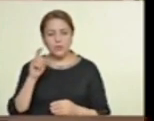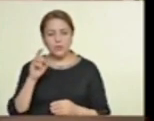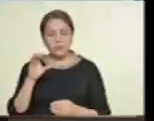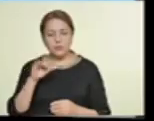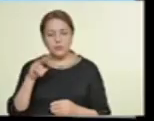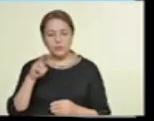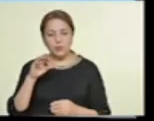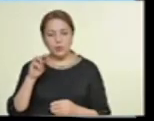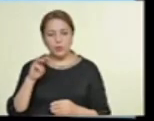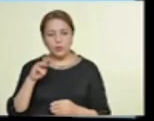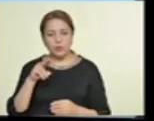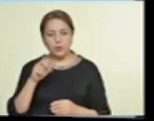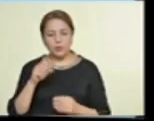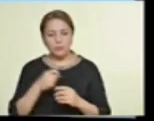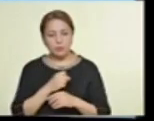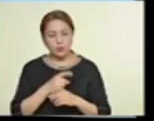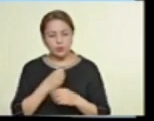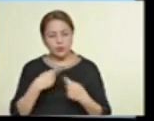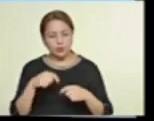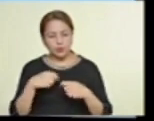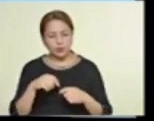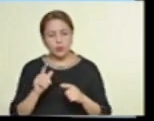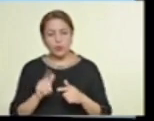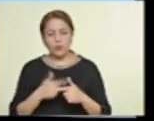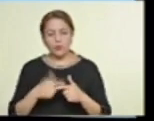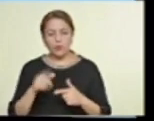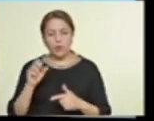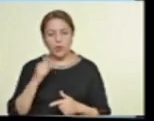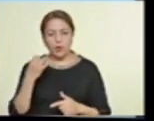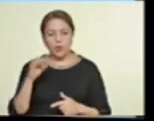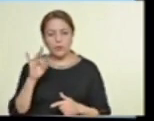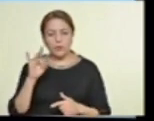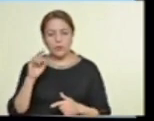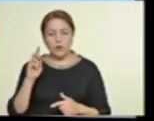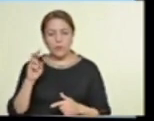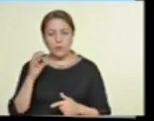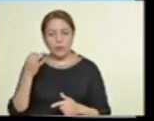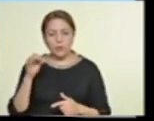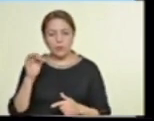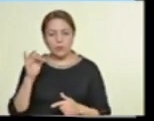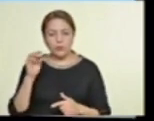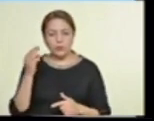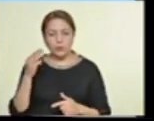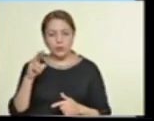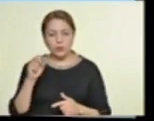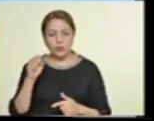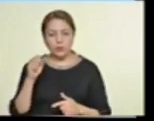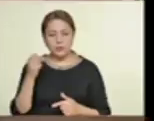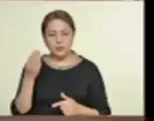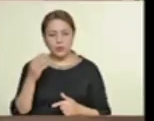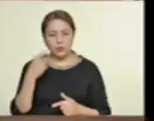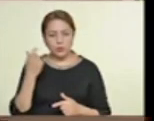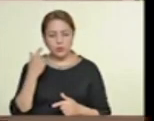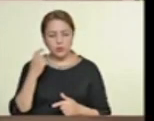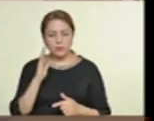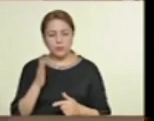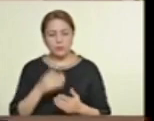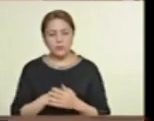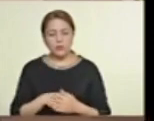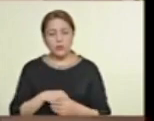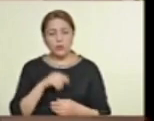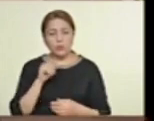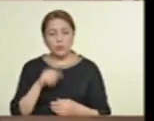bozorda sotish yoki ayirboshlash uchun ishlab chiqariladigan xo'jalik hisoblanar ekan. Ya'ni ushbu